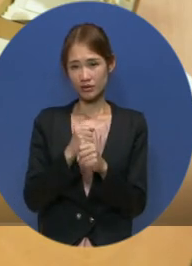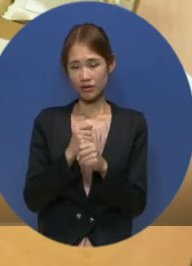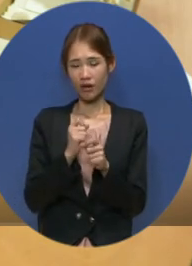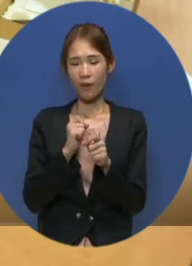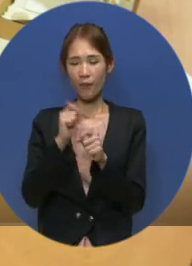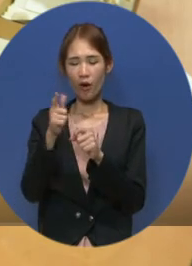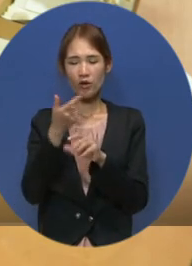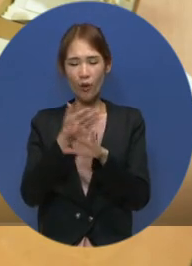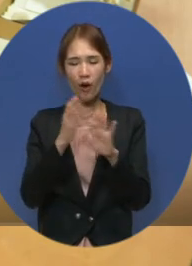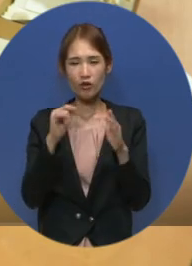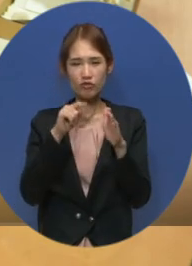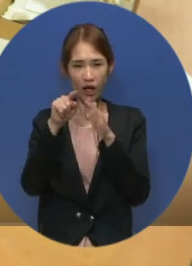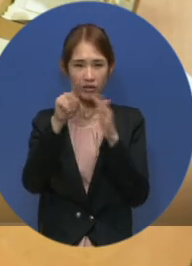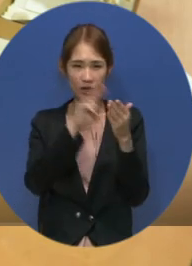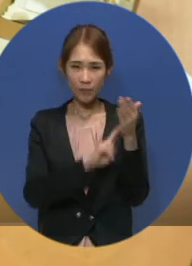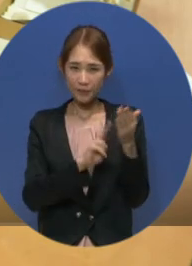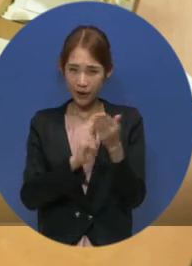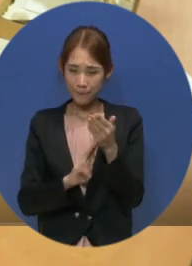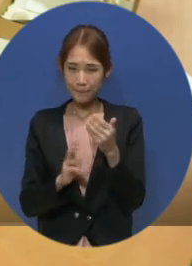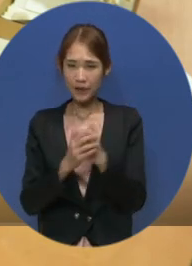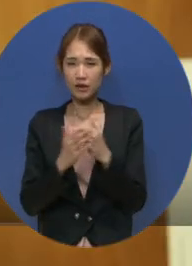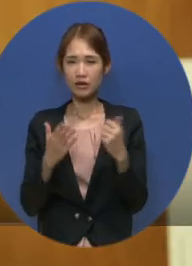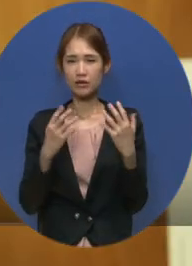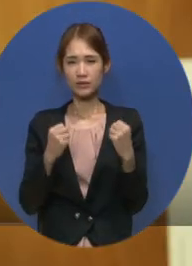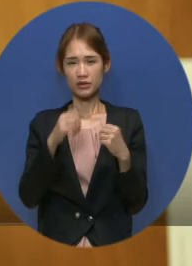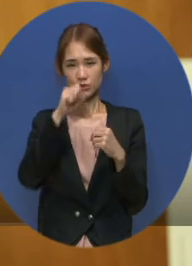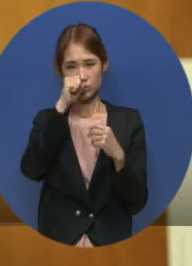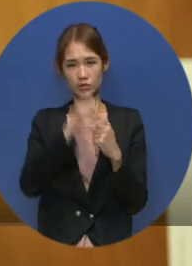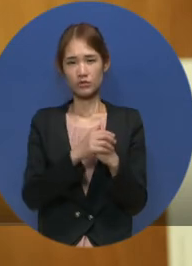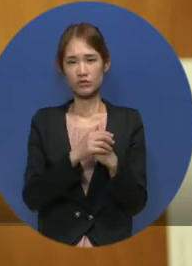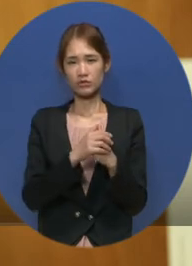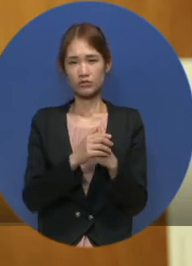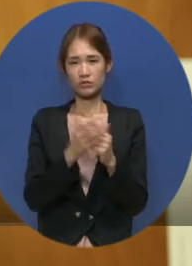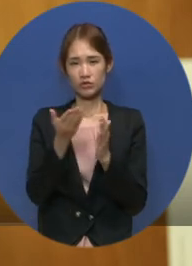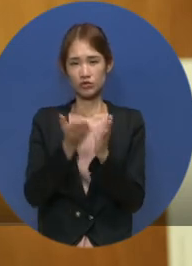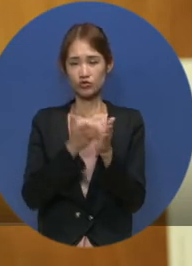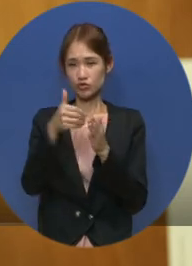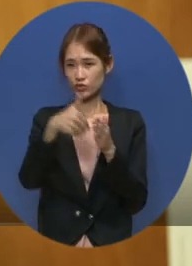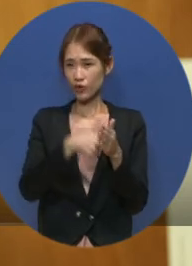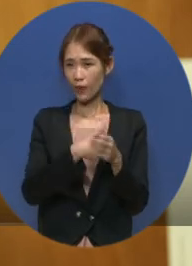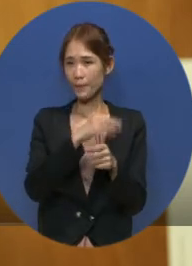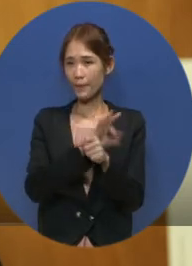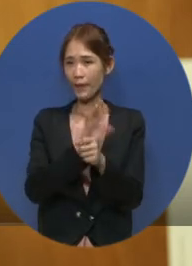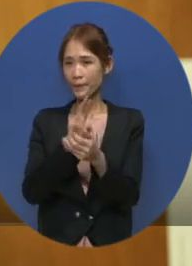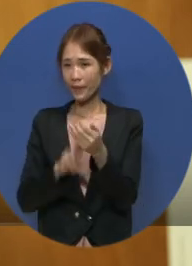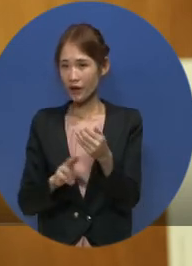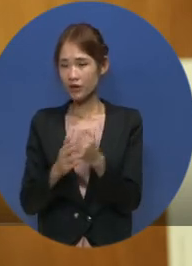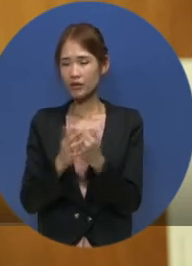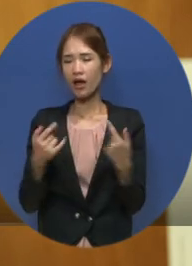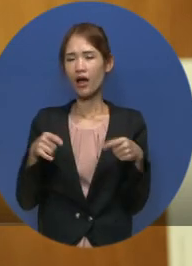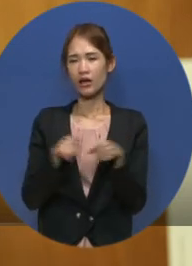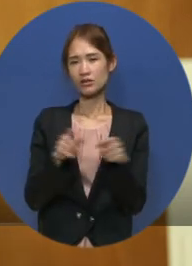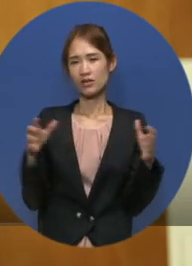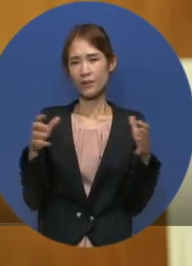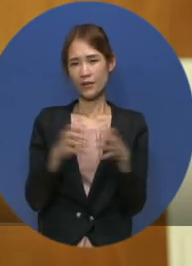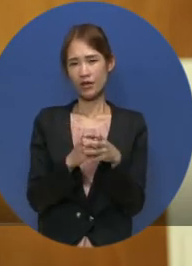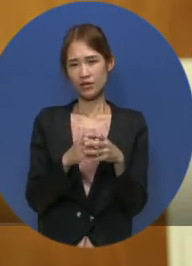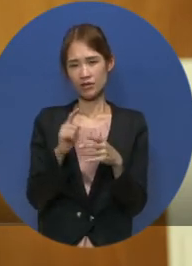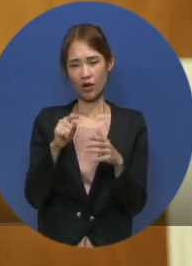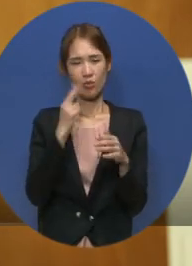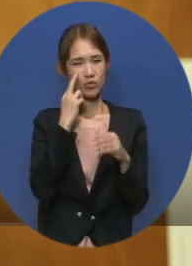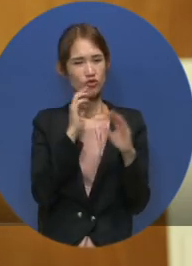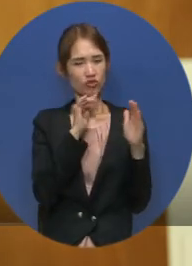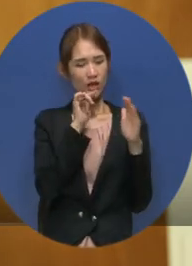그렇게 멀리까지 가서 팔린다는 것에서 뿌듯해했고요. 저희가 수출 같은 거 할 때 이렇게 같이 패키지를 같이를 해요. 그래서 이거는 뭐 미국에 갈